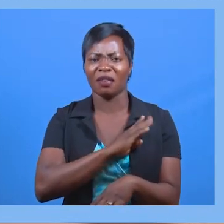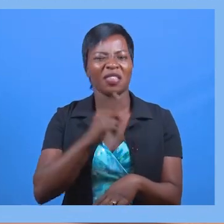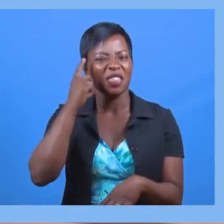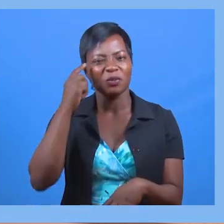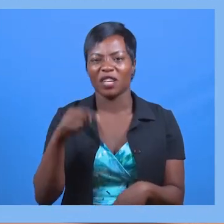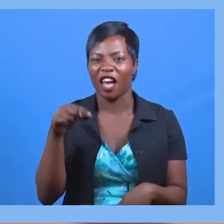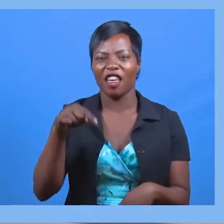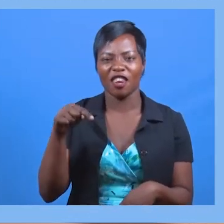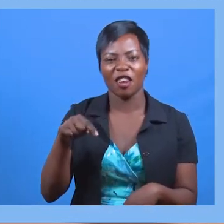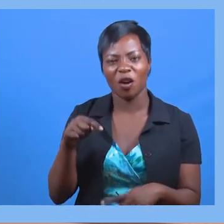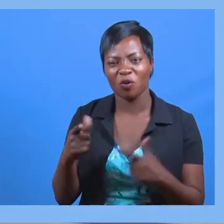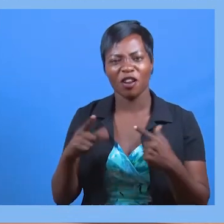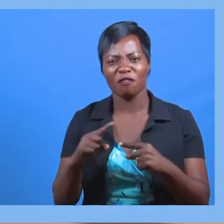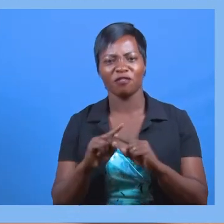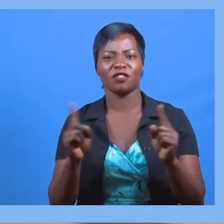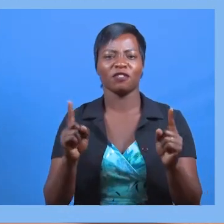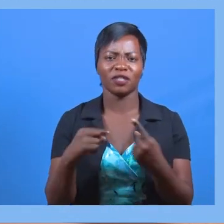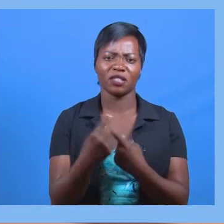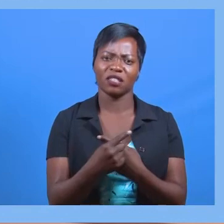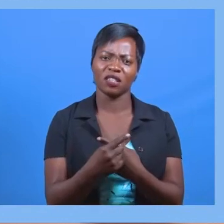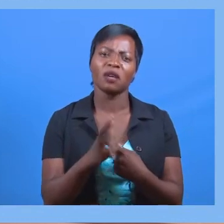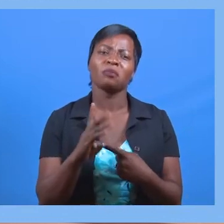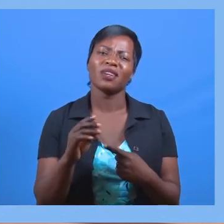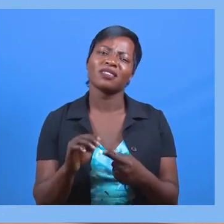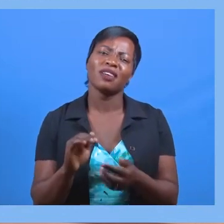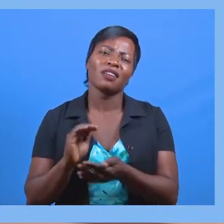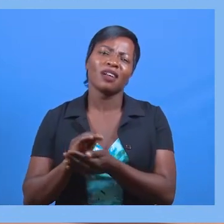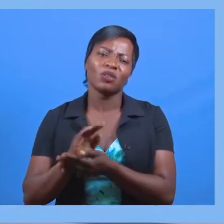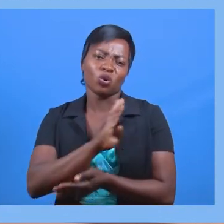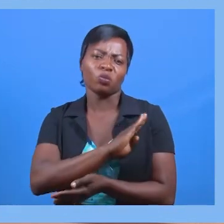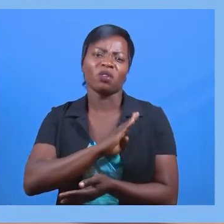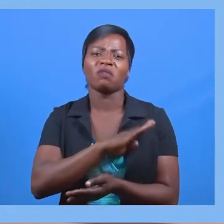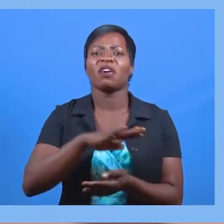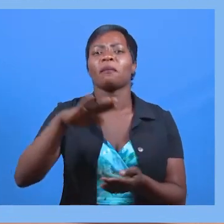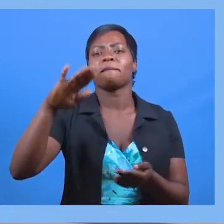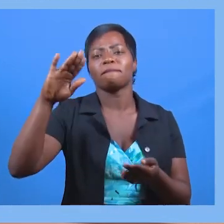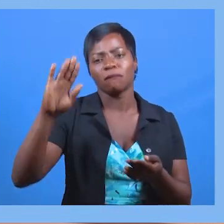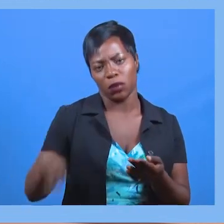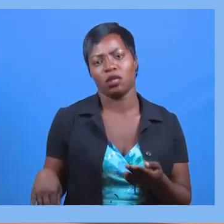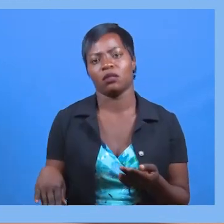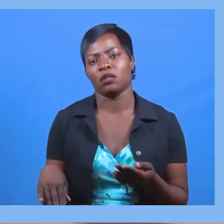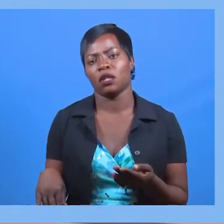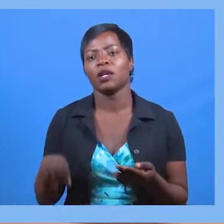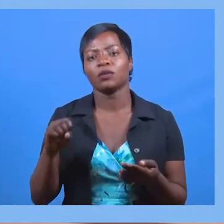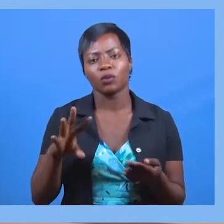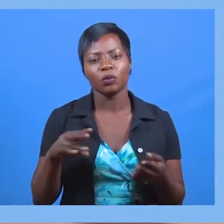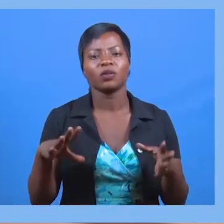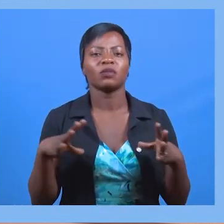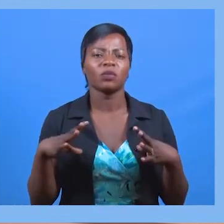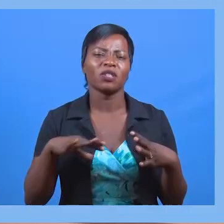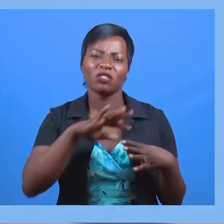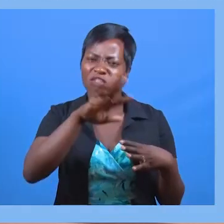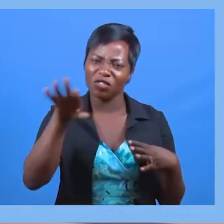kufambirana nenguva, asi hunhu huri kurakidza zvisiririzvo, sekutaurwa kwaitwa nadhokta kuti ngatimbosiyai